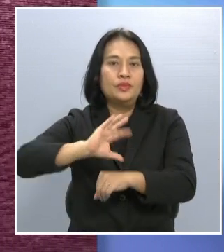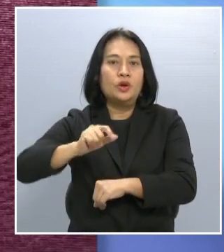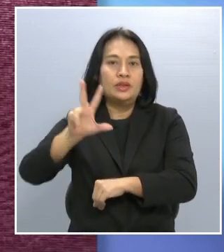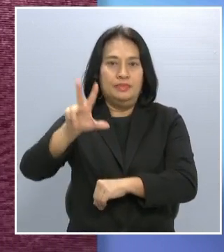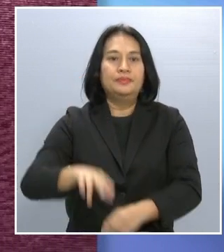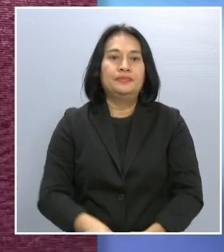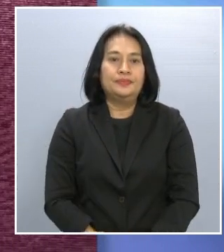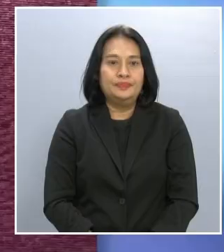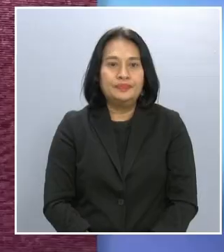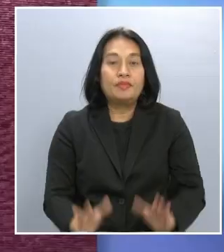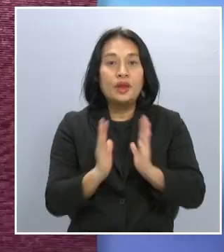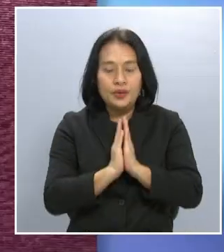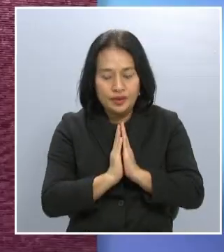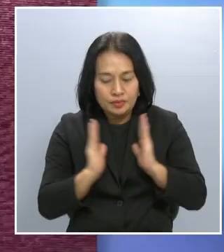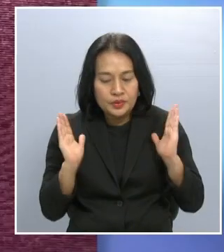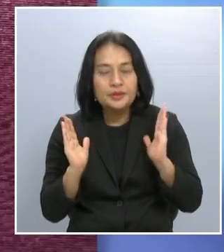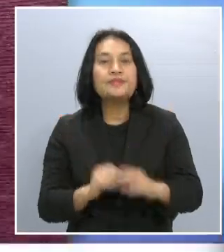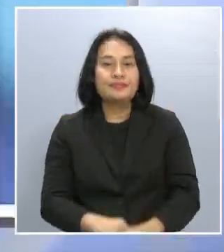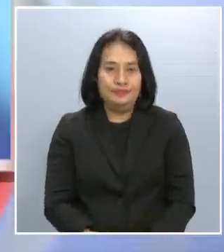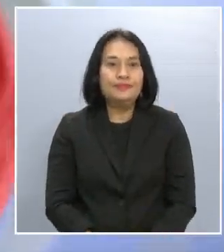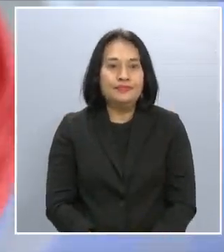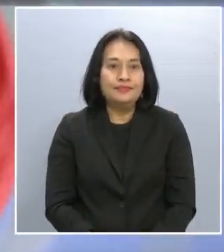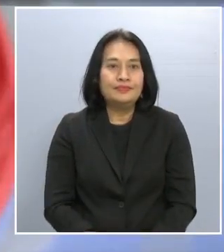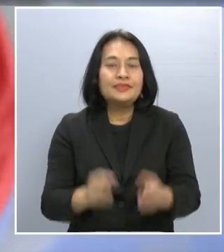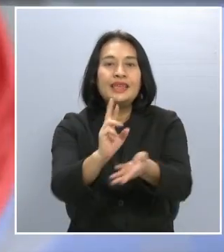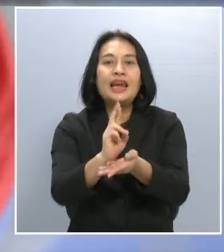ก็ขอบคุณมากๆนะครับที่ให้รางวัลนี้กับผมนะครับ